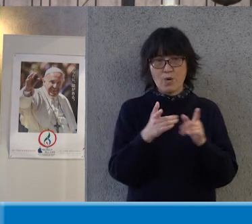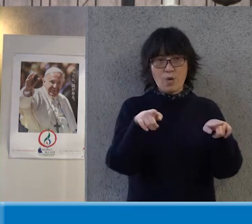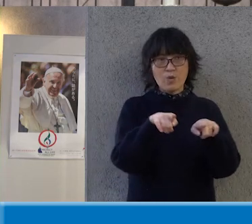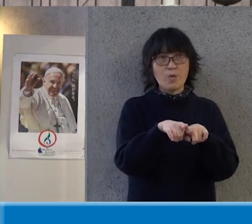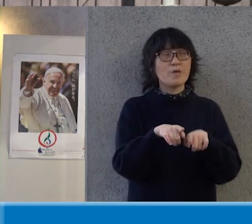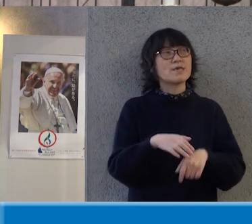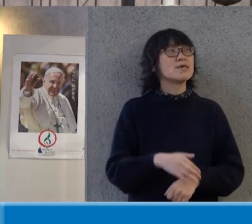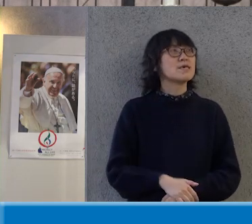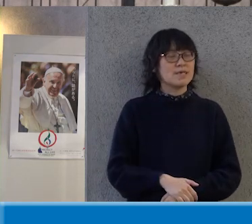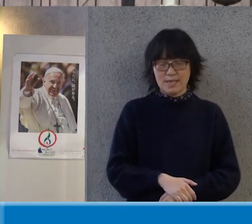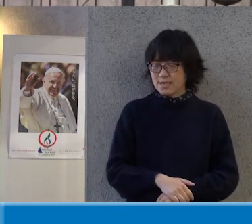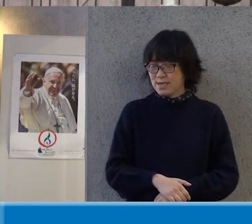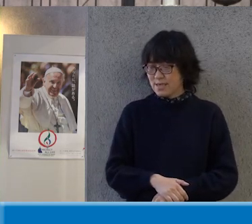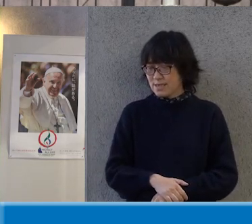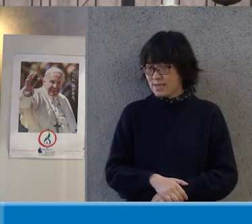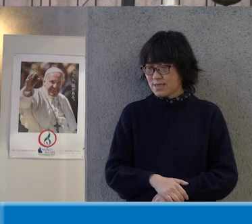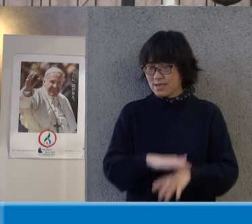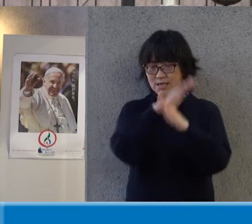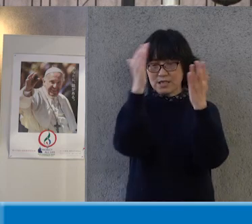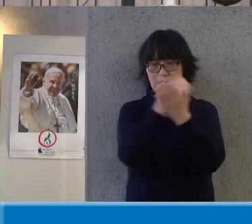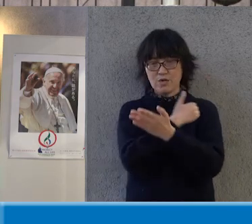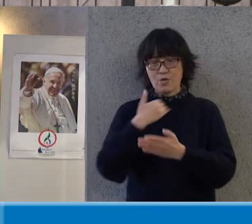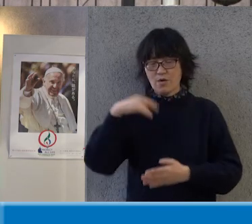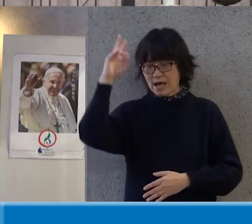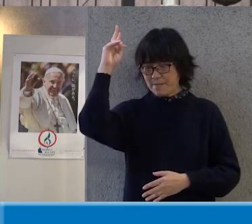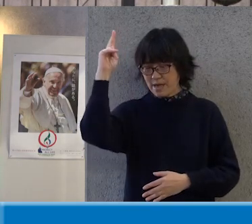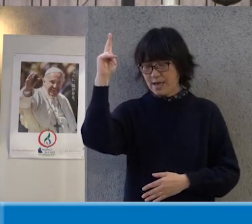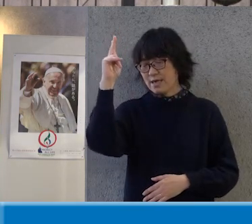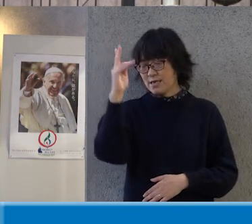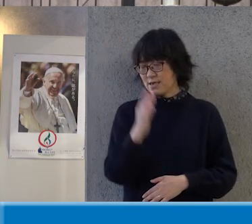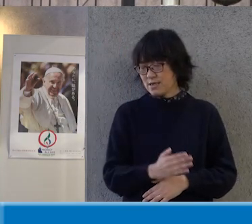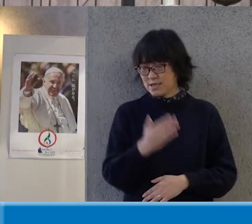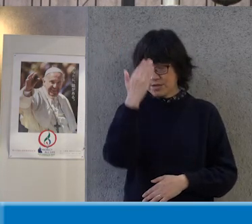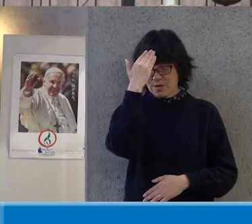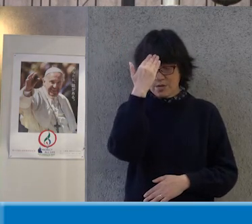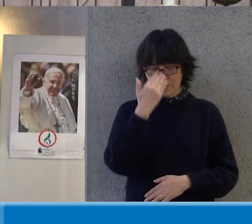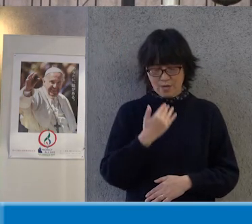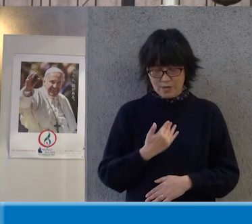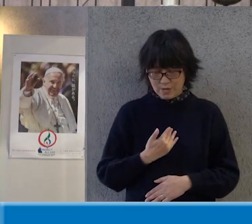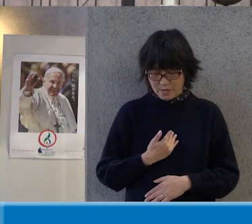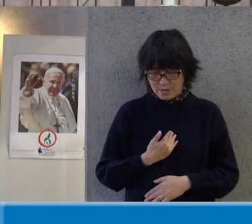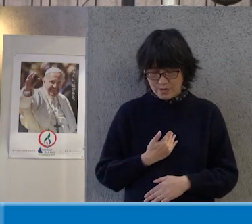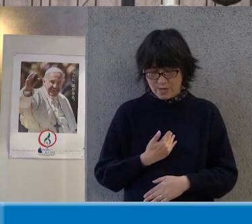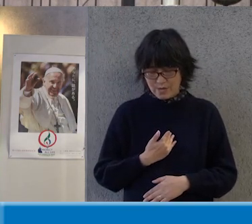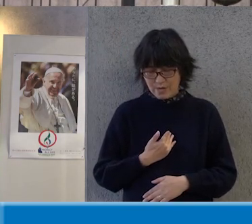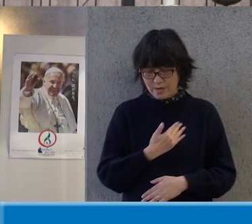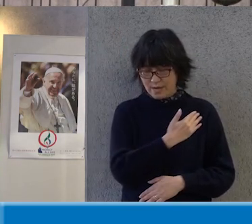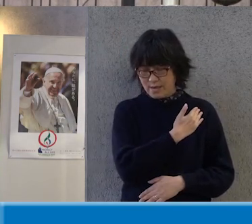全能の神、父と